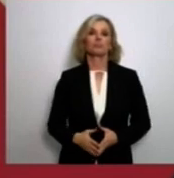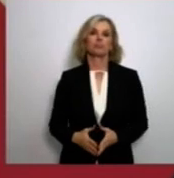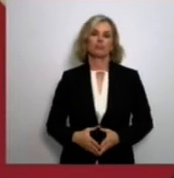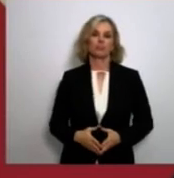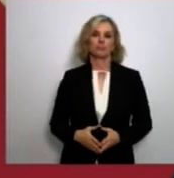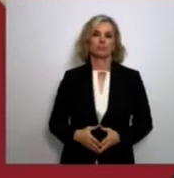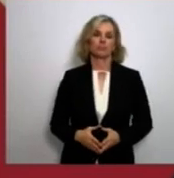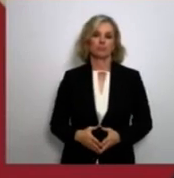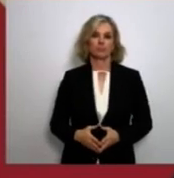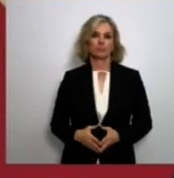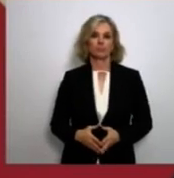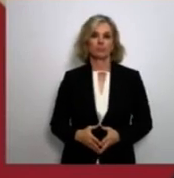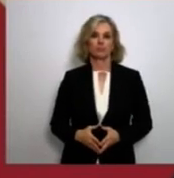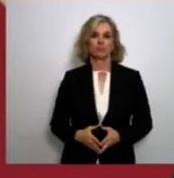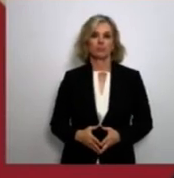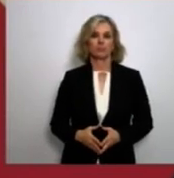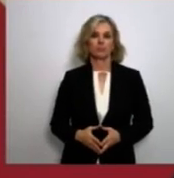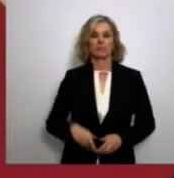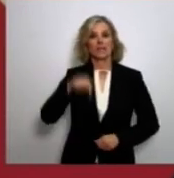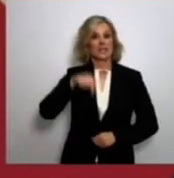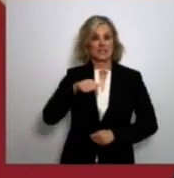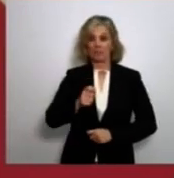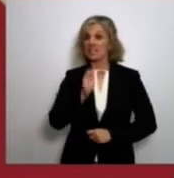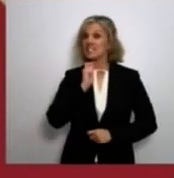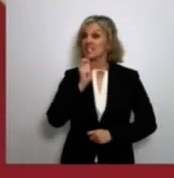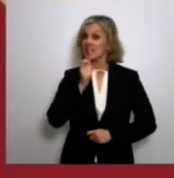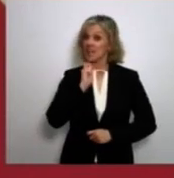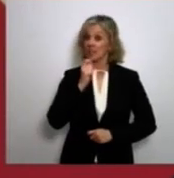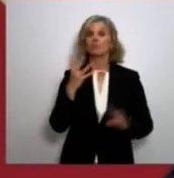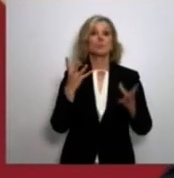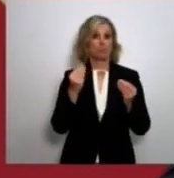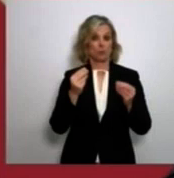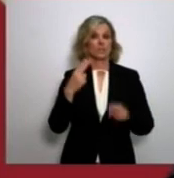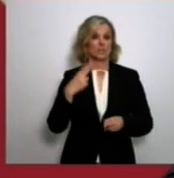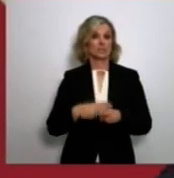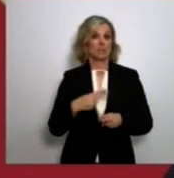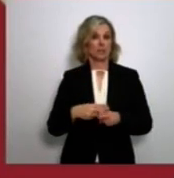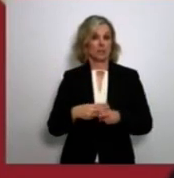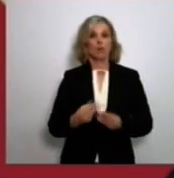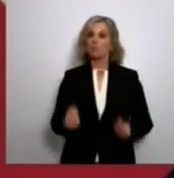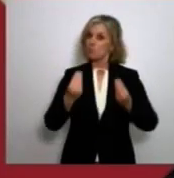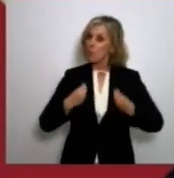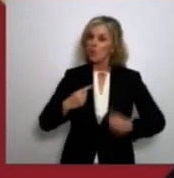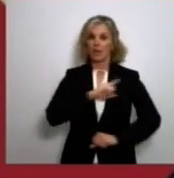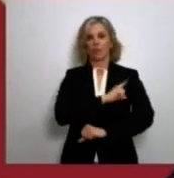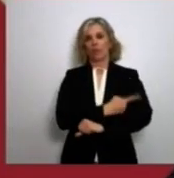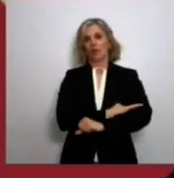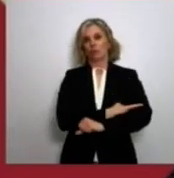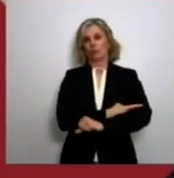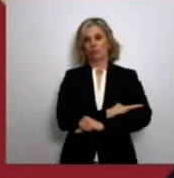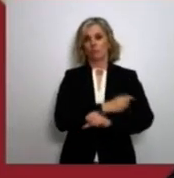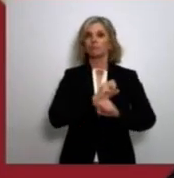Η σημερινή διακαναλική είναι ιδιαίτερως σημαντική, διότι είναι, μας παρέχει τη δυνατότητα